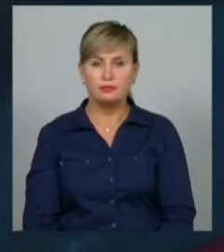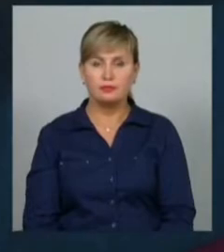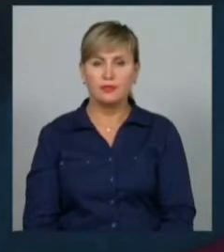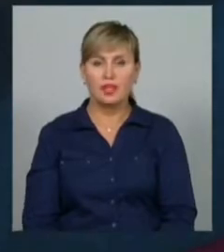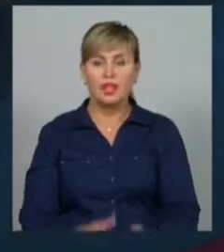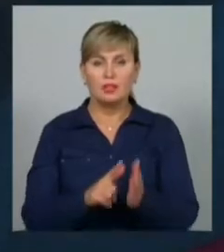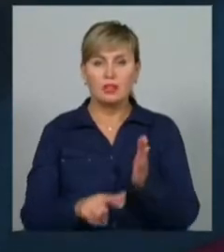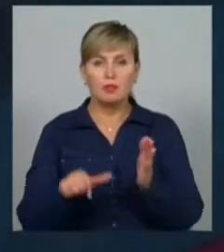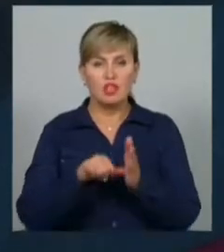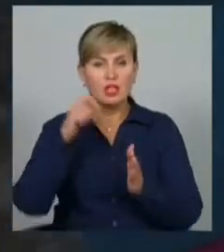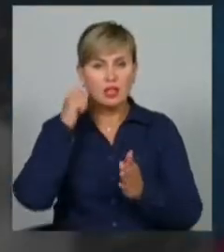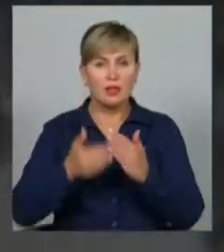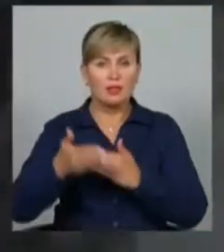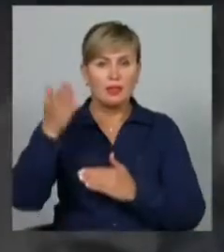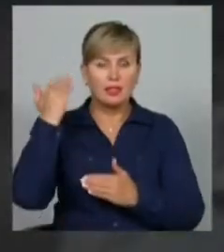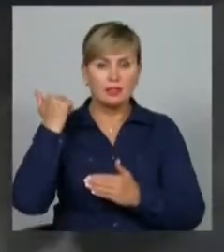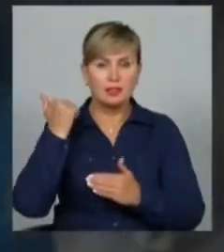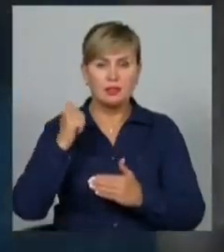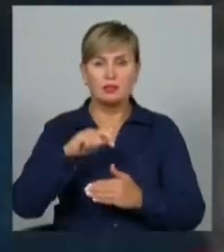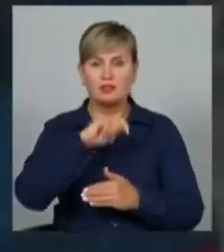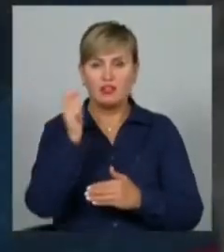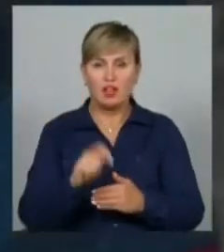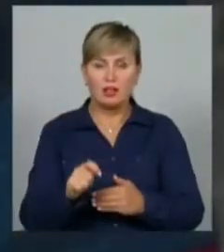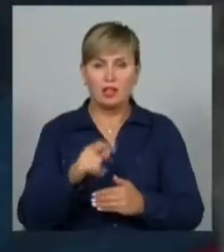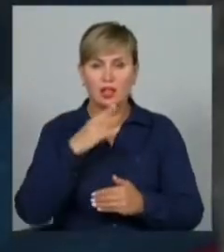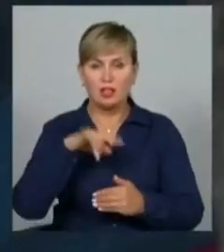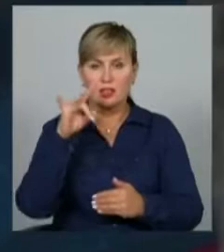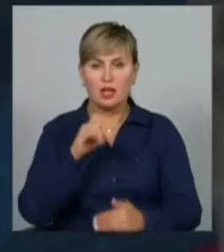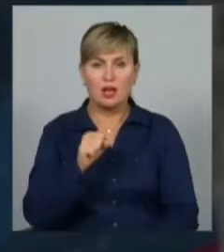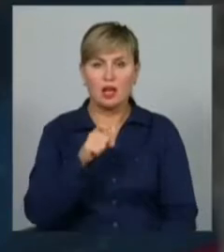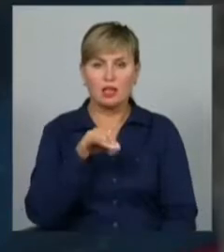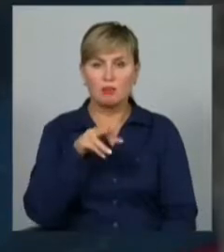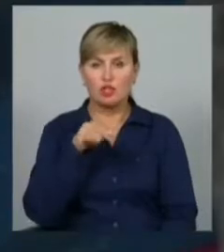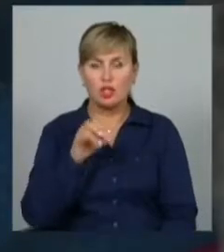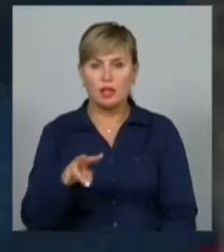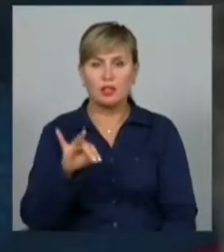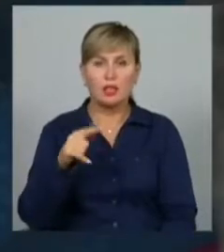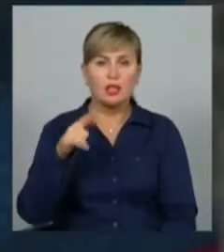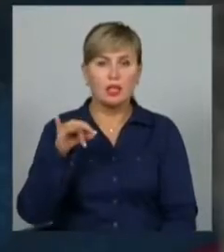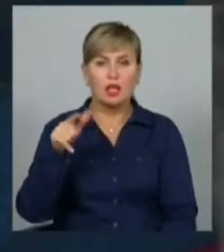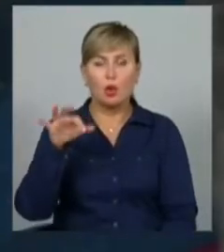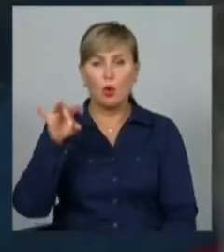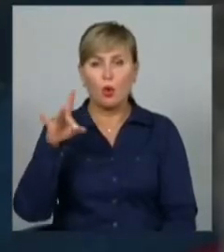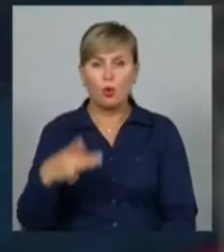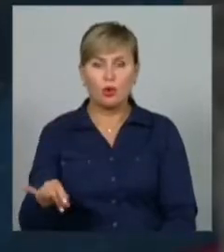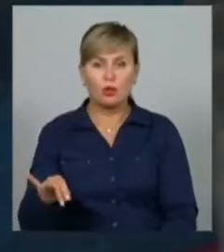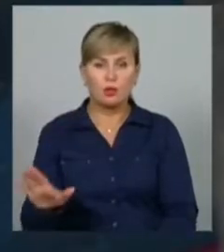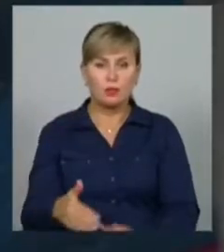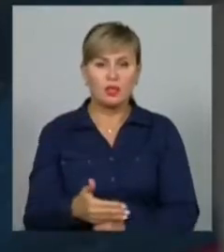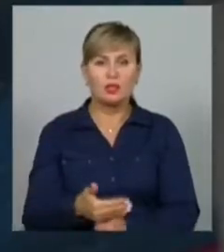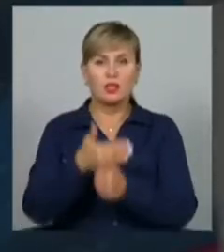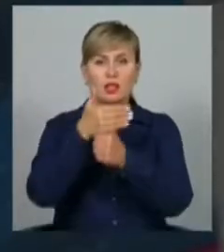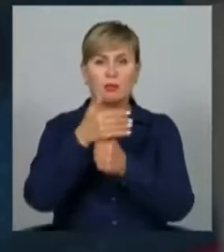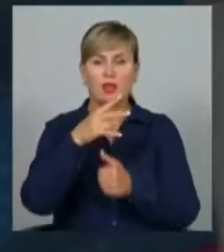Ровно 76 лет назад в битве под Берлином казахстанец Рахимжан Кошкарбаев и россиянин Григорий Булатов подняли знамя победы